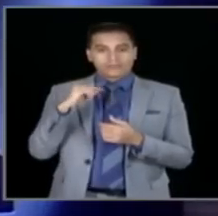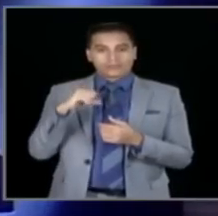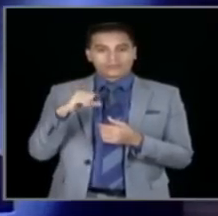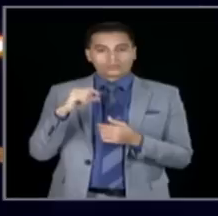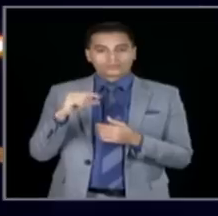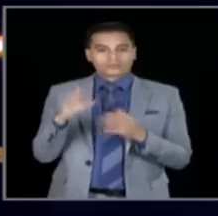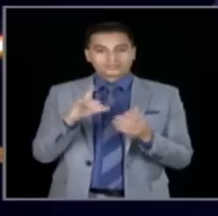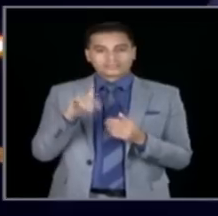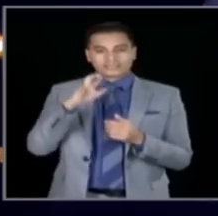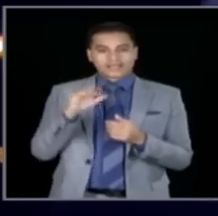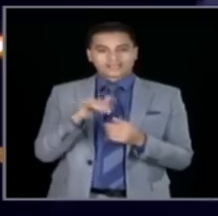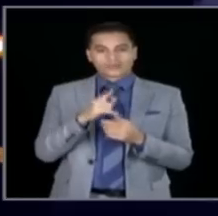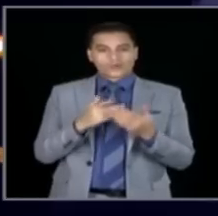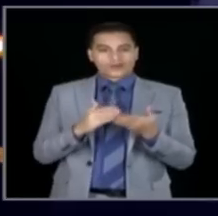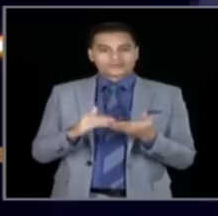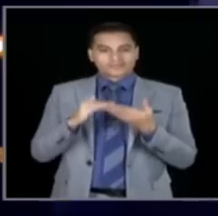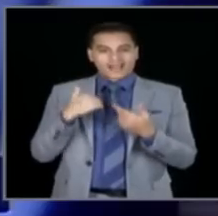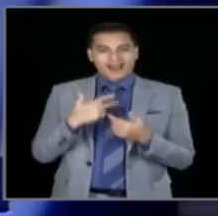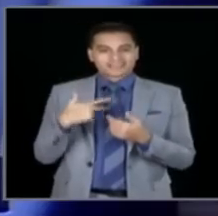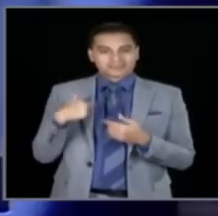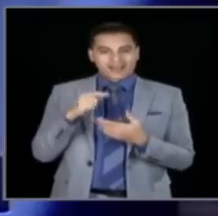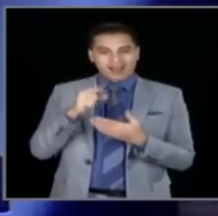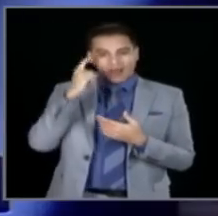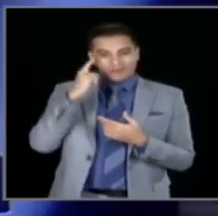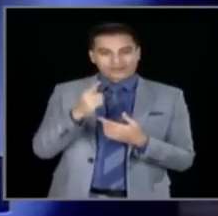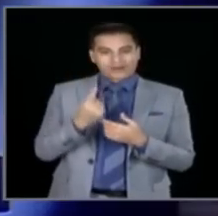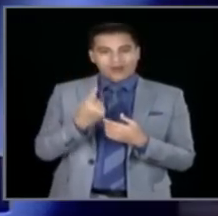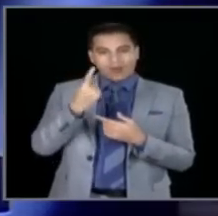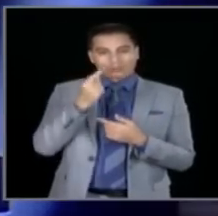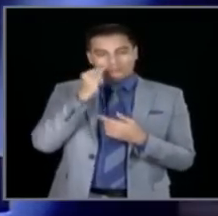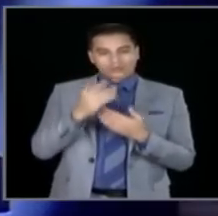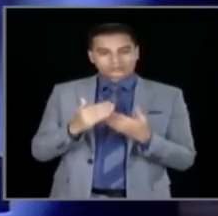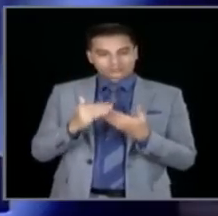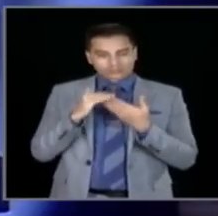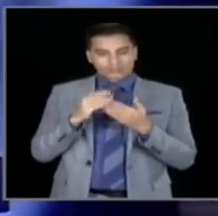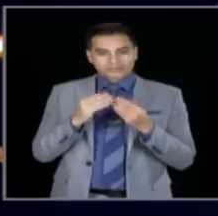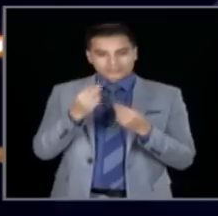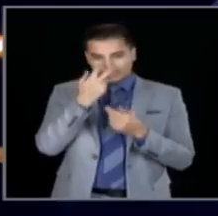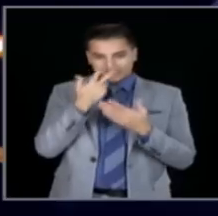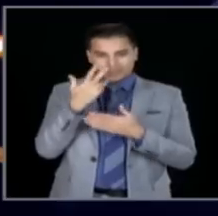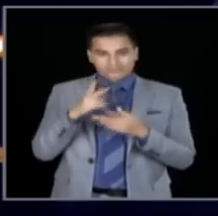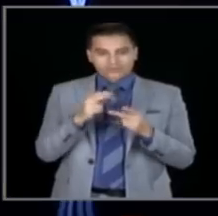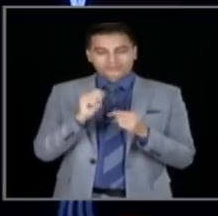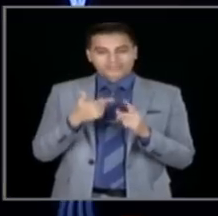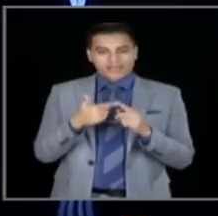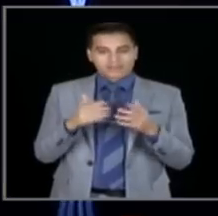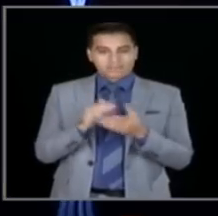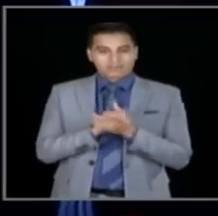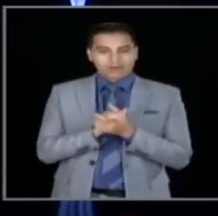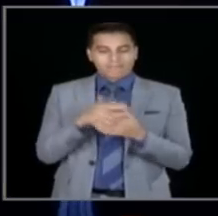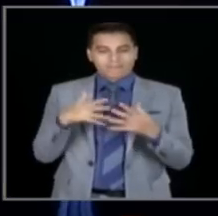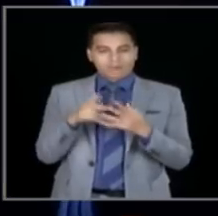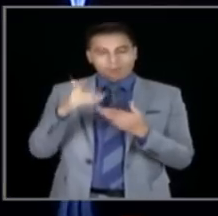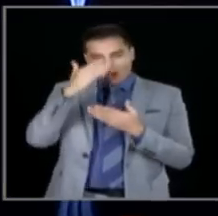كنت متوقع طبعا مستني الاسم. لازم ده أول حد فعلا. انتوا كنتوا مع بعض يعني في الموسم التاني أصحاب. يعني اداني